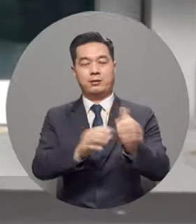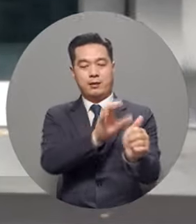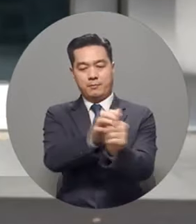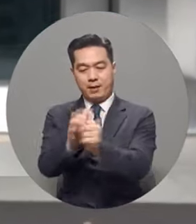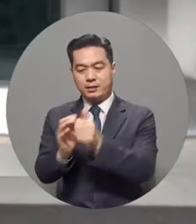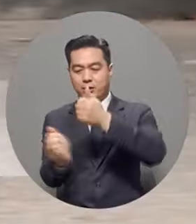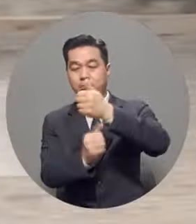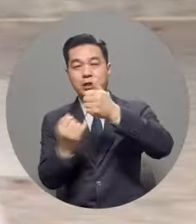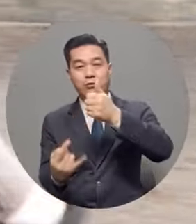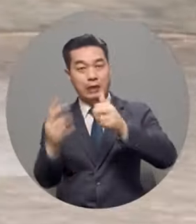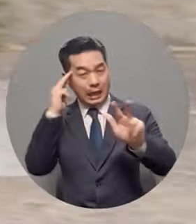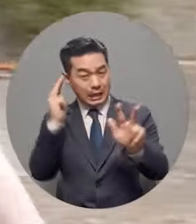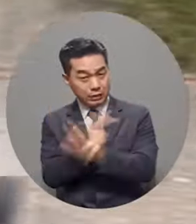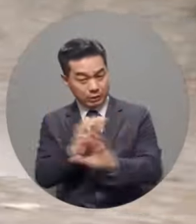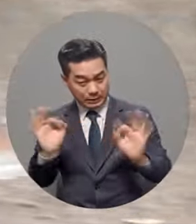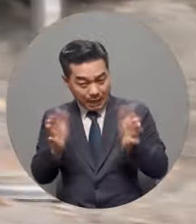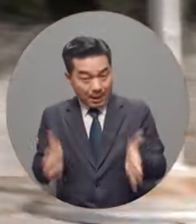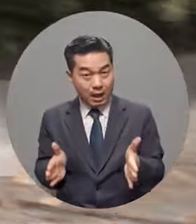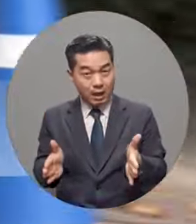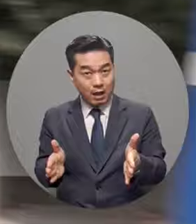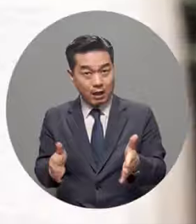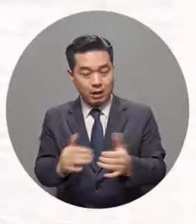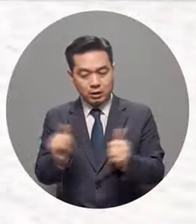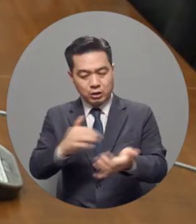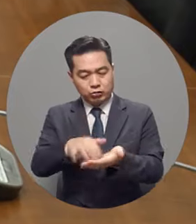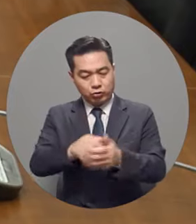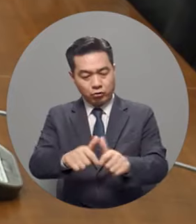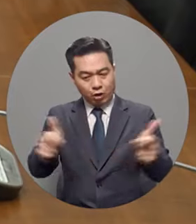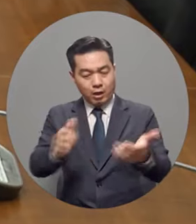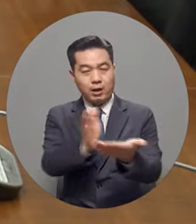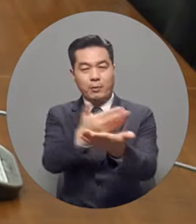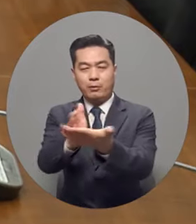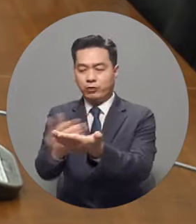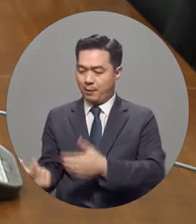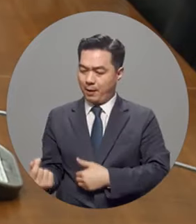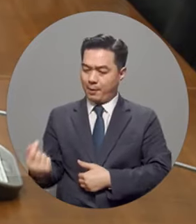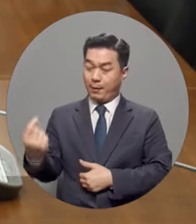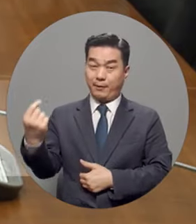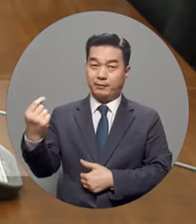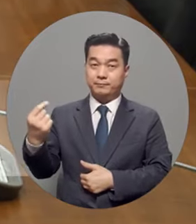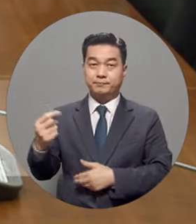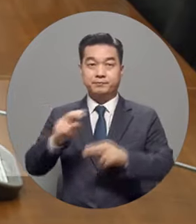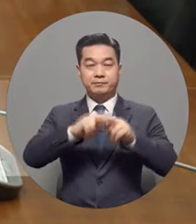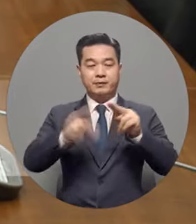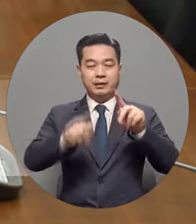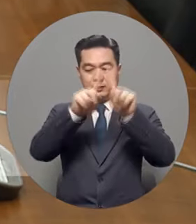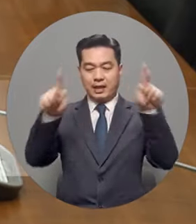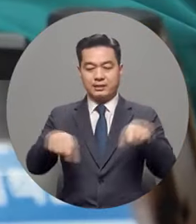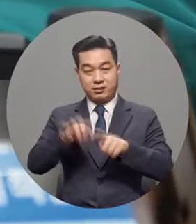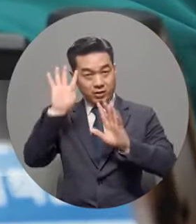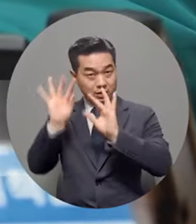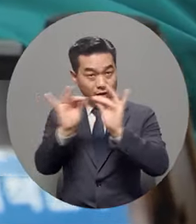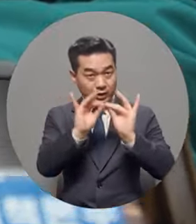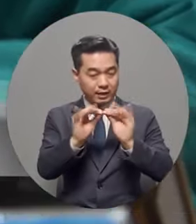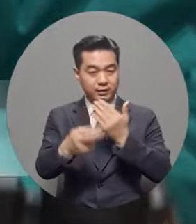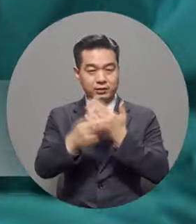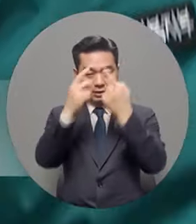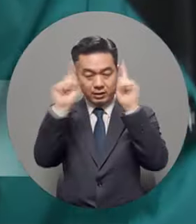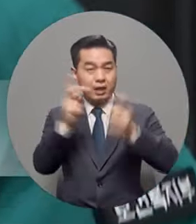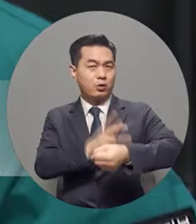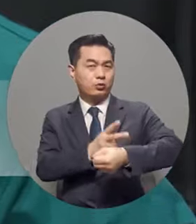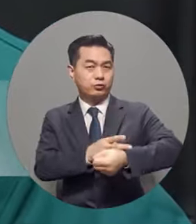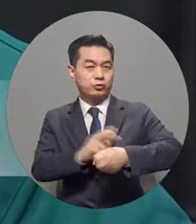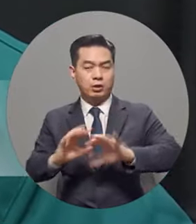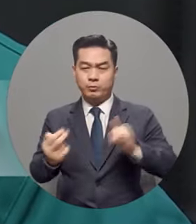일주일도 안 돼 증원 배분까지 속도를내는 겁니다 정부는 특히 사직서 제출을 결의한 의대 교수들에 대해 국민의